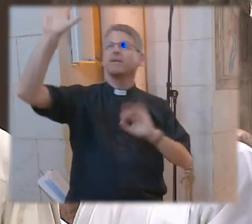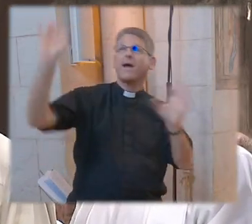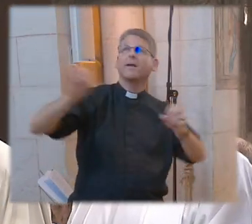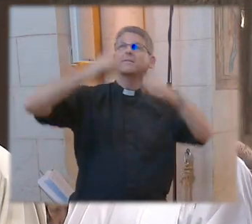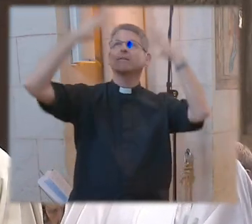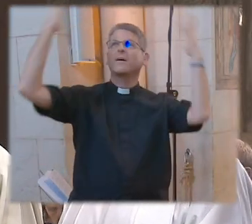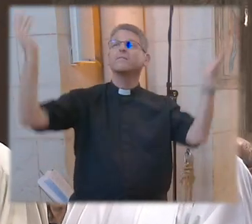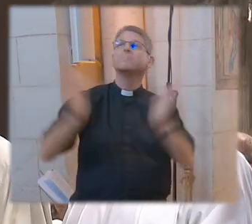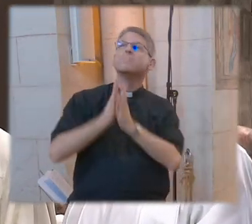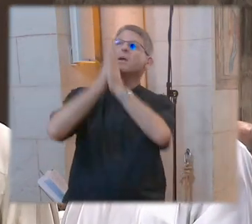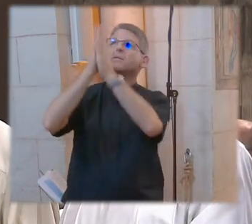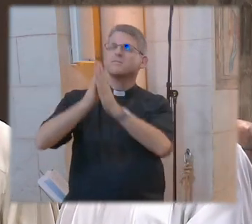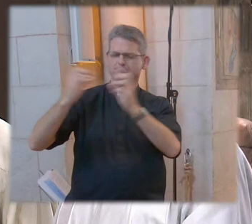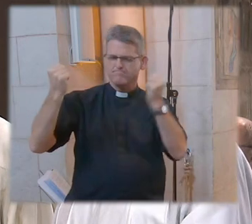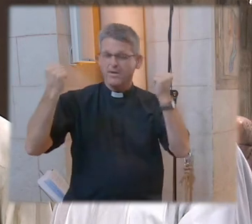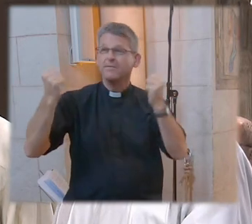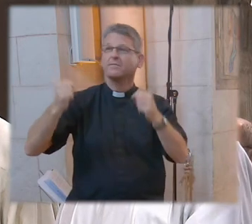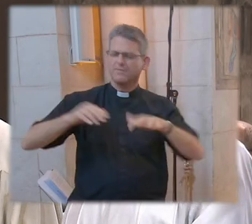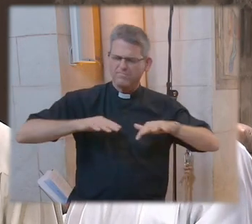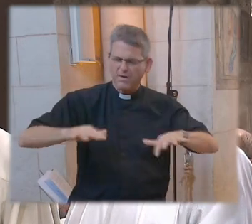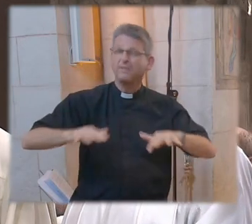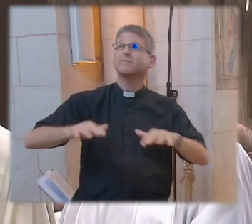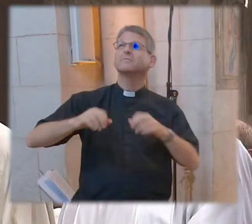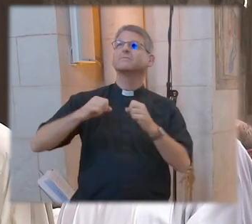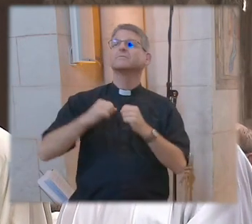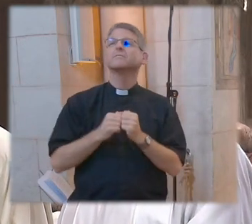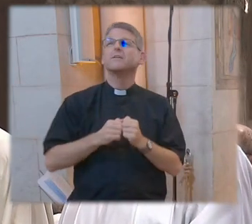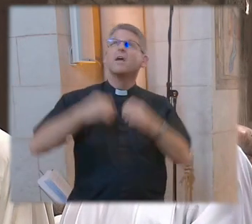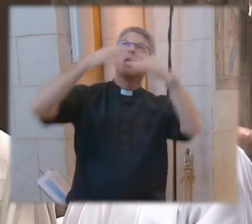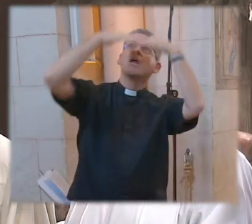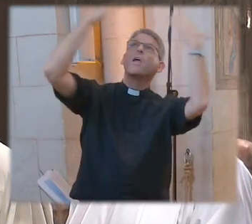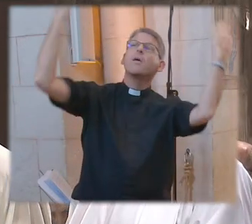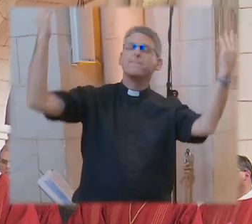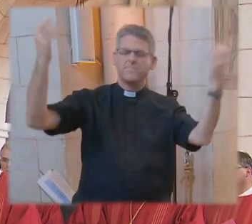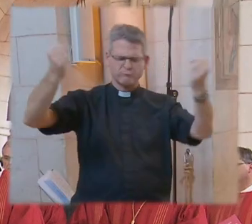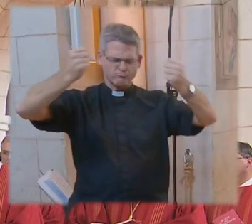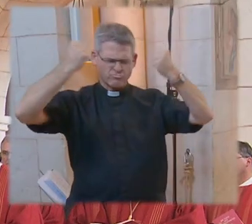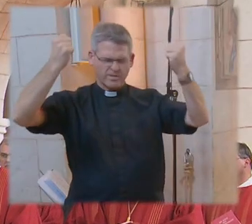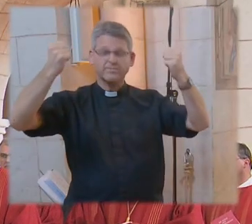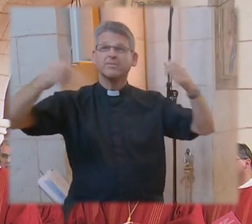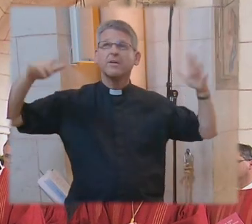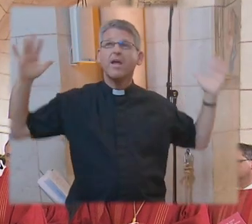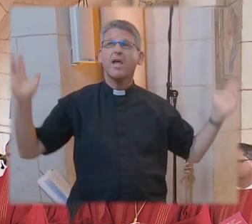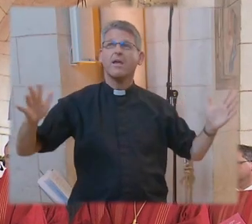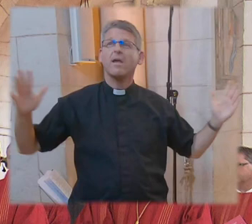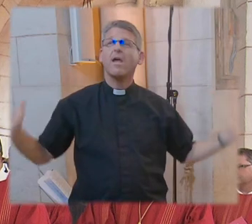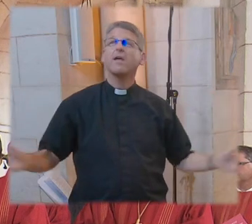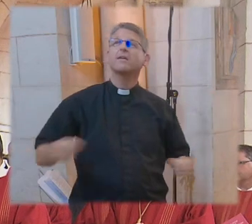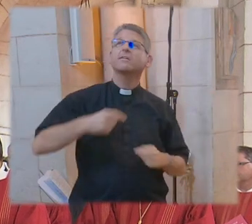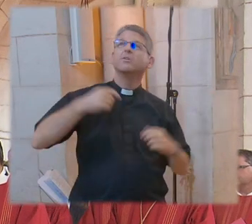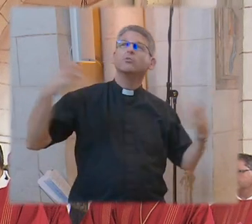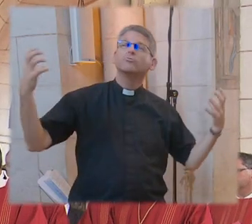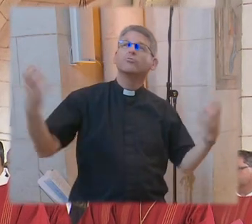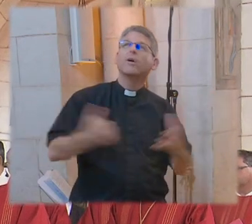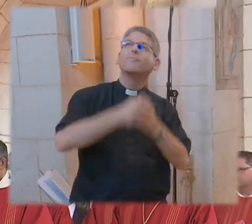Mächte, erbeben die Gewalten. Die Himmel und die himmlischen Kräfte und die seligen Seraphim feiern